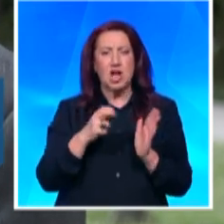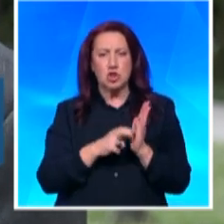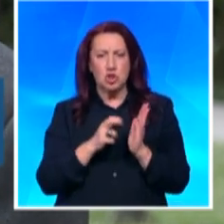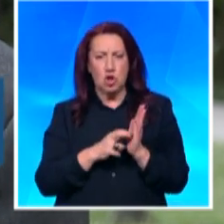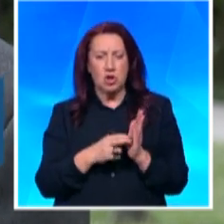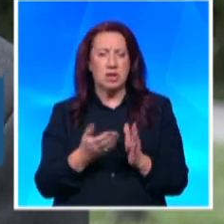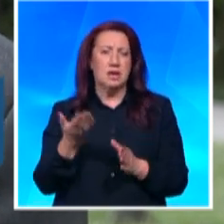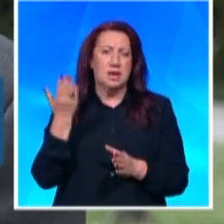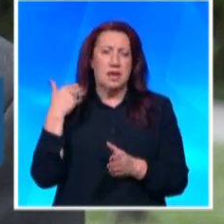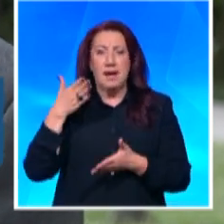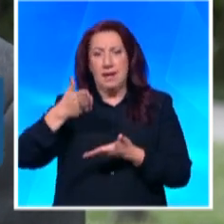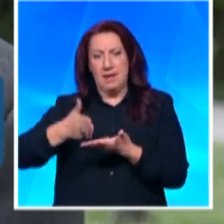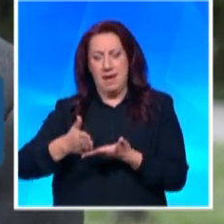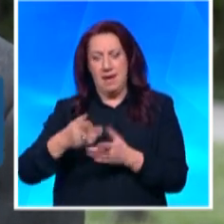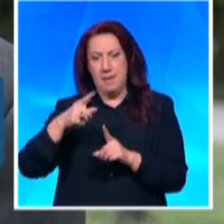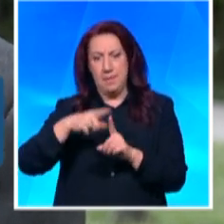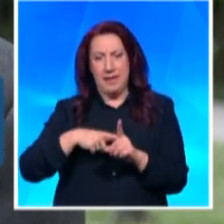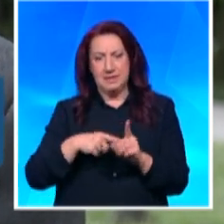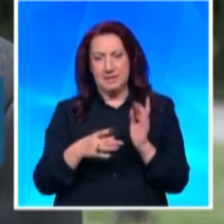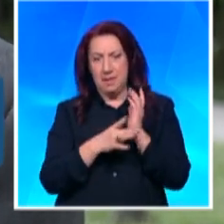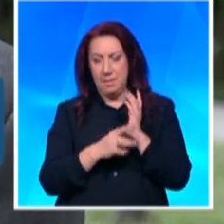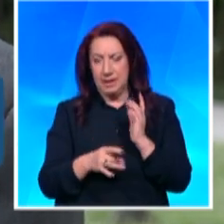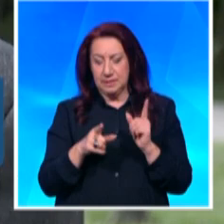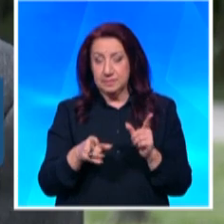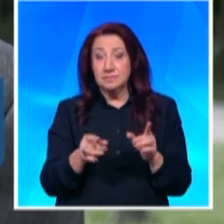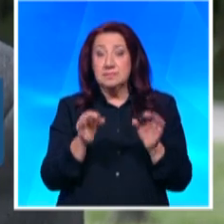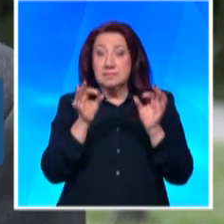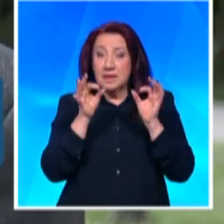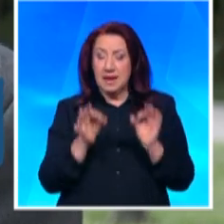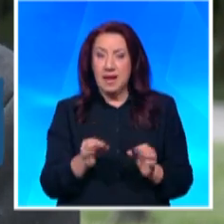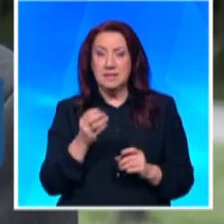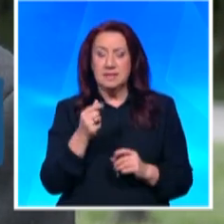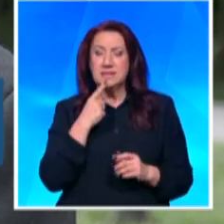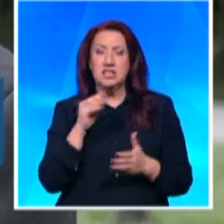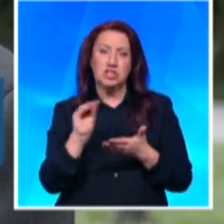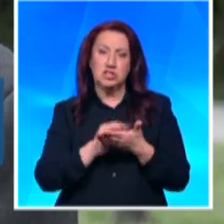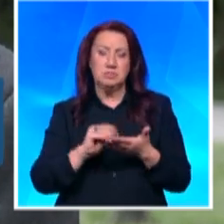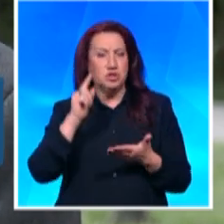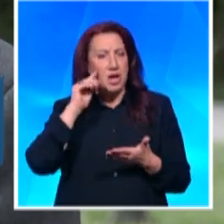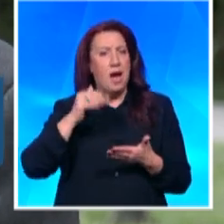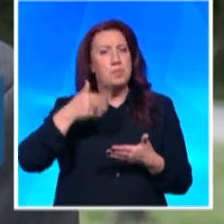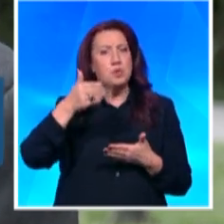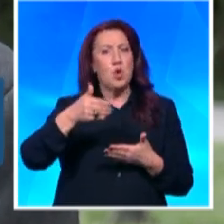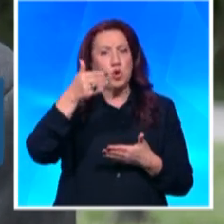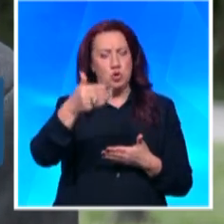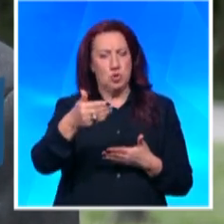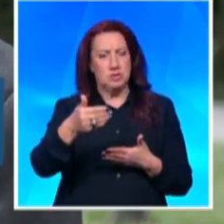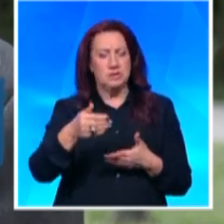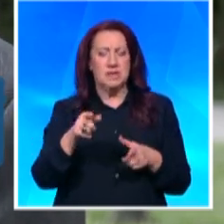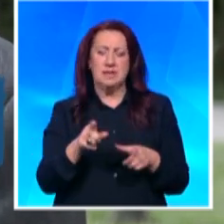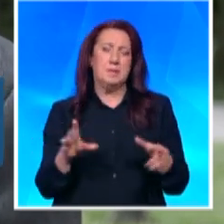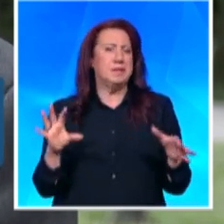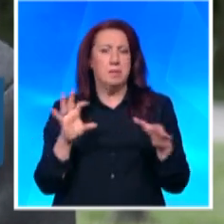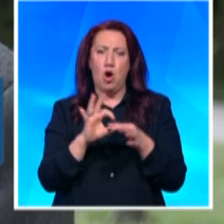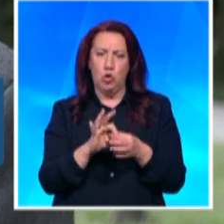това е края на март. А в реалните цени, които ще изчисли КЕВА, ще се заложат прогнози за следващия период, т.е. няма да имат нищо общо с